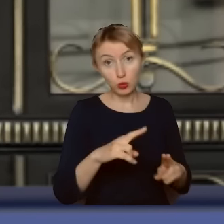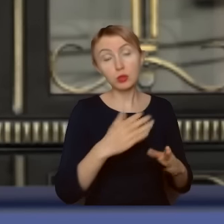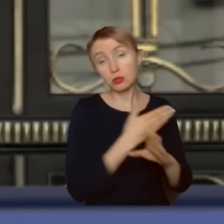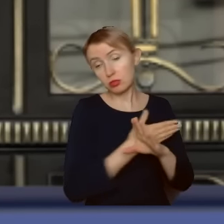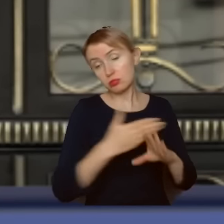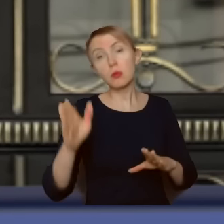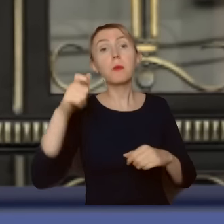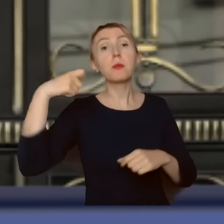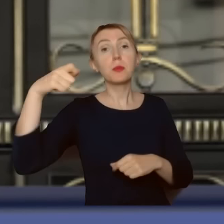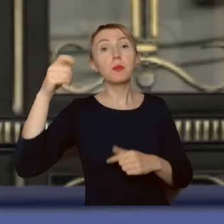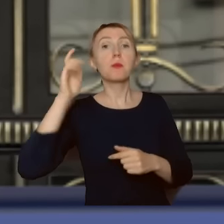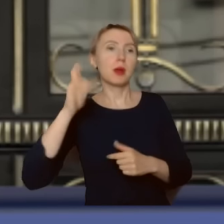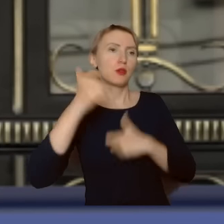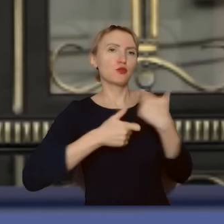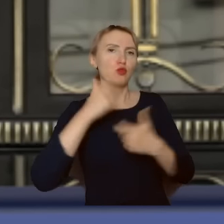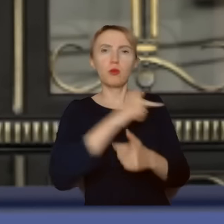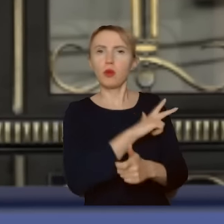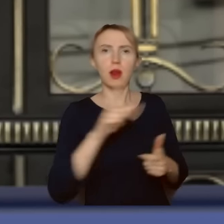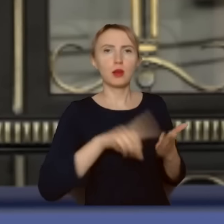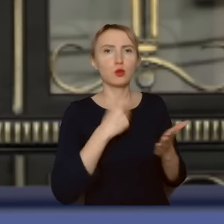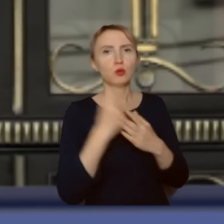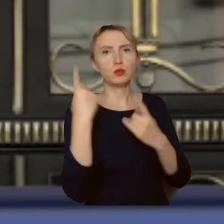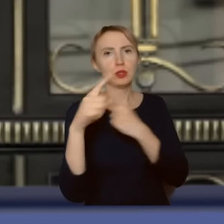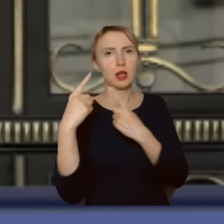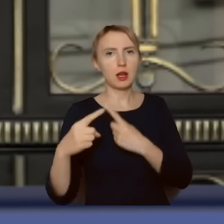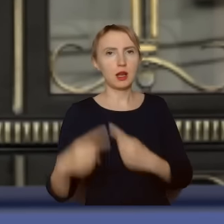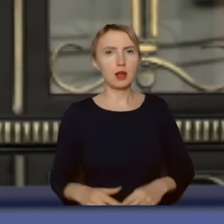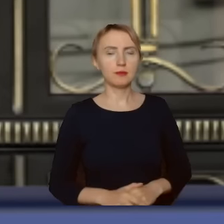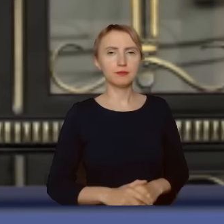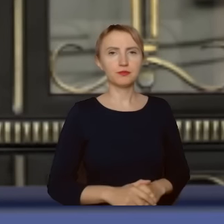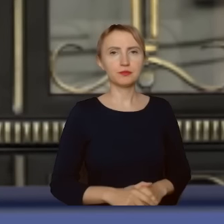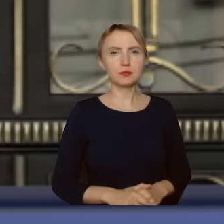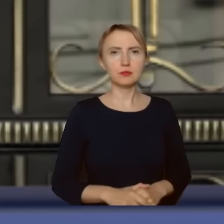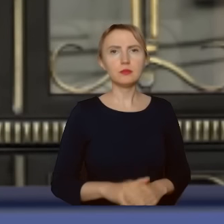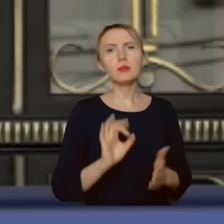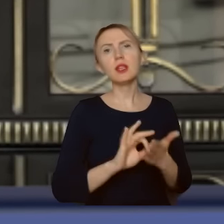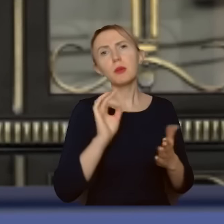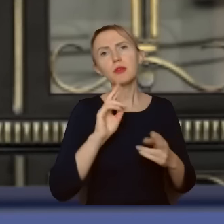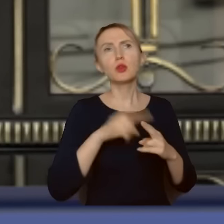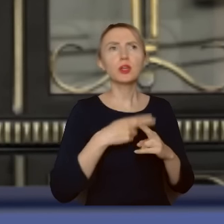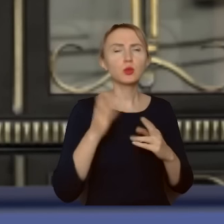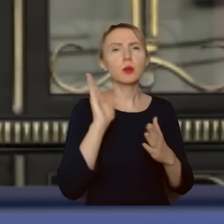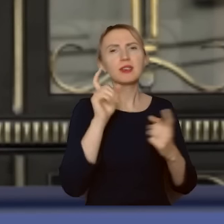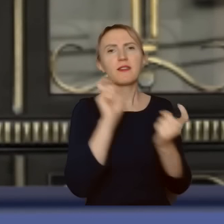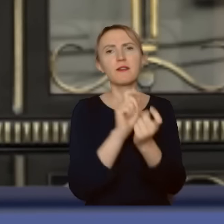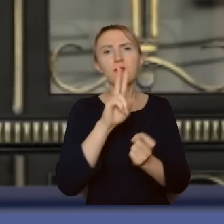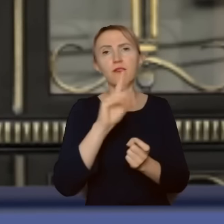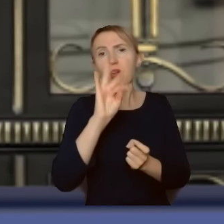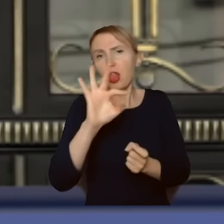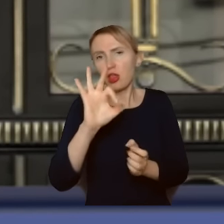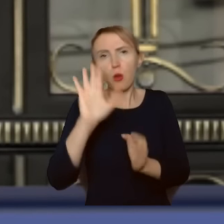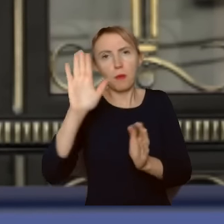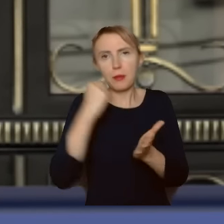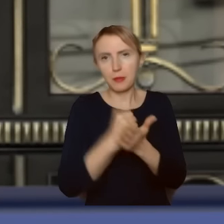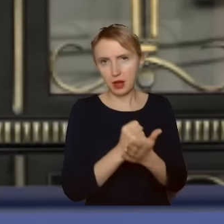w ten sposób postępował z wszystkimi ustawami. No pewno niektóre będzie wetował, bo ma takie prawo, no w stosunku do